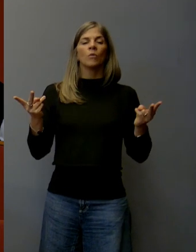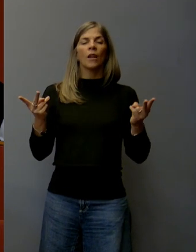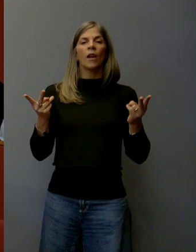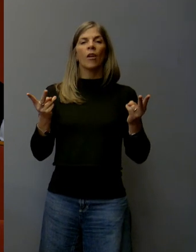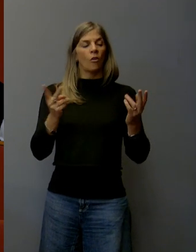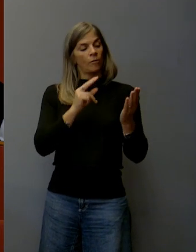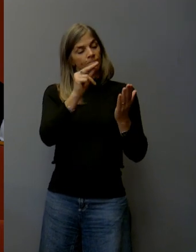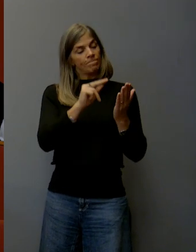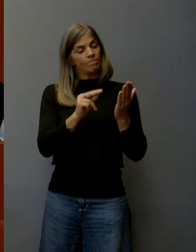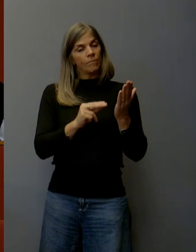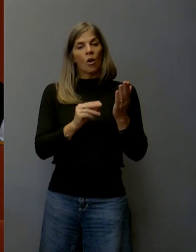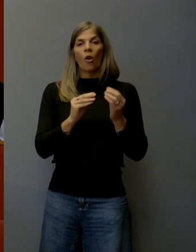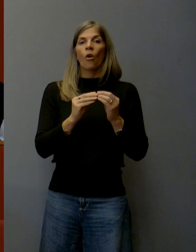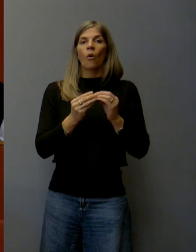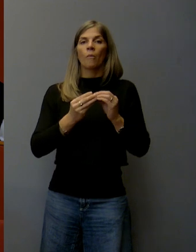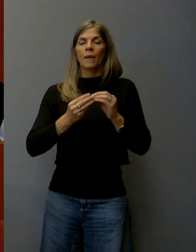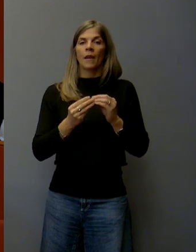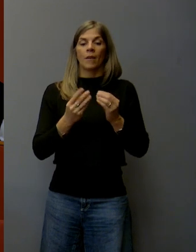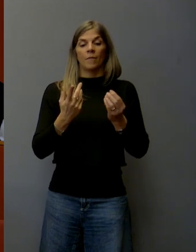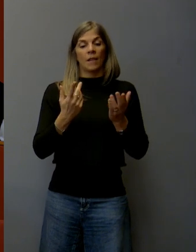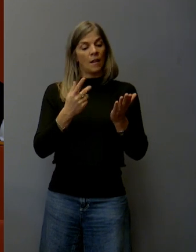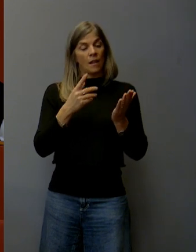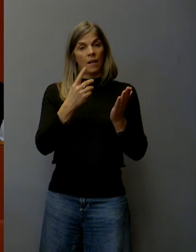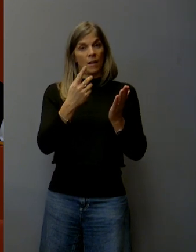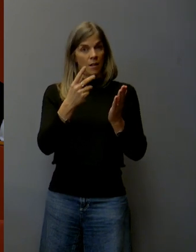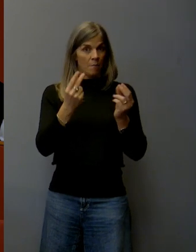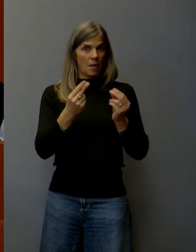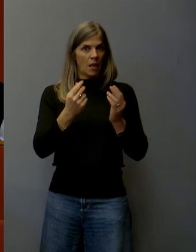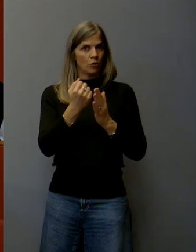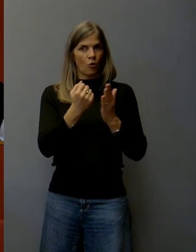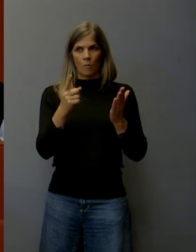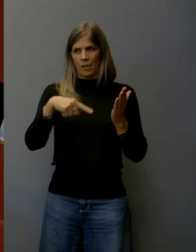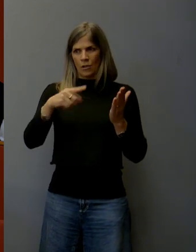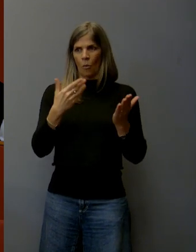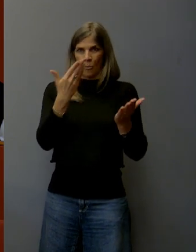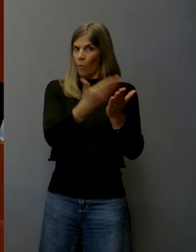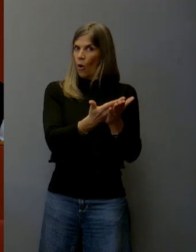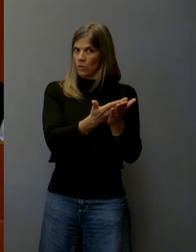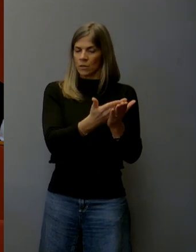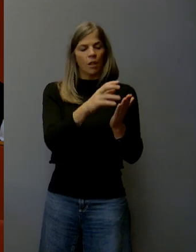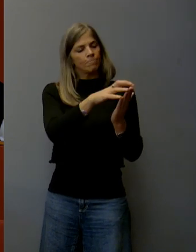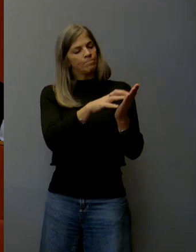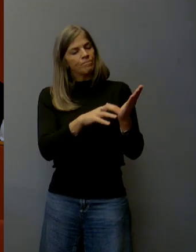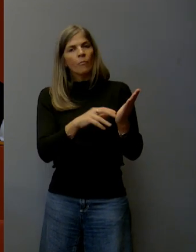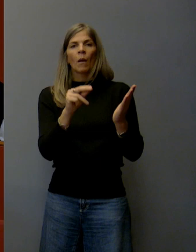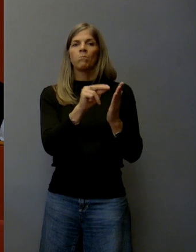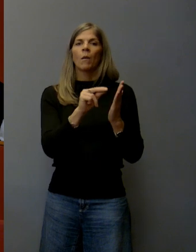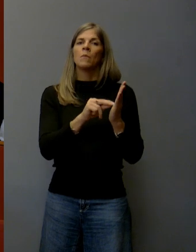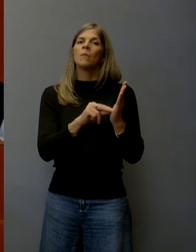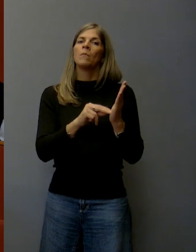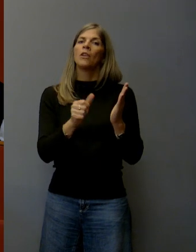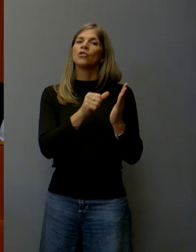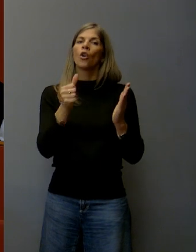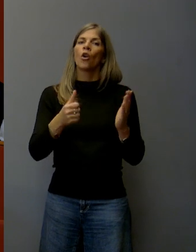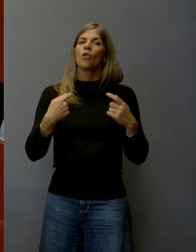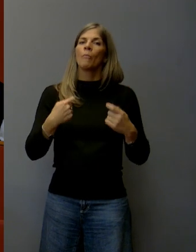nella bozza di lancio viene vengono inserite solamente le spese certe Cioè o meglio le spese